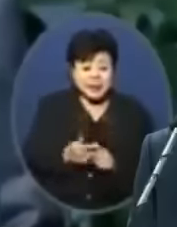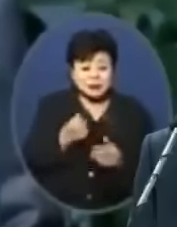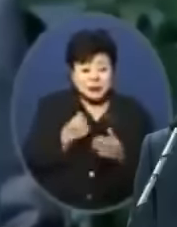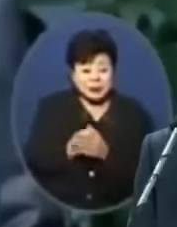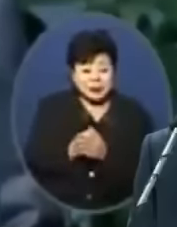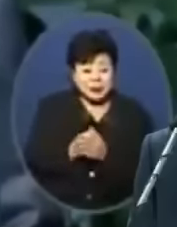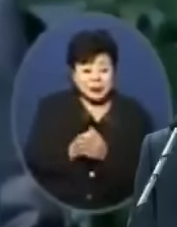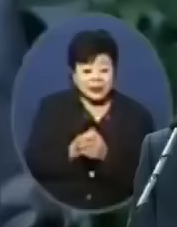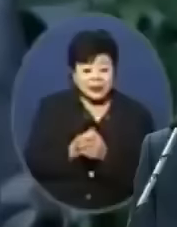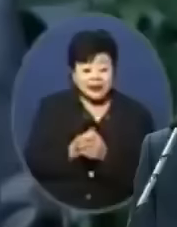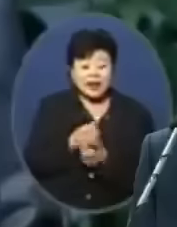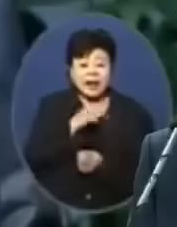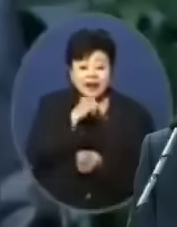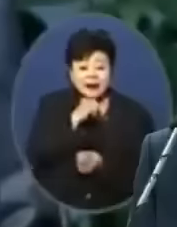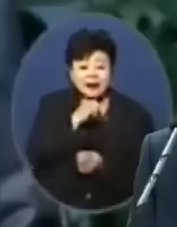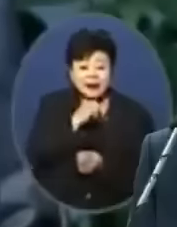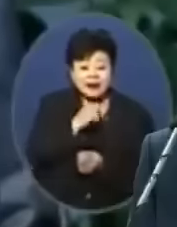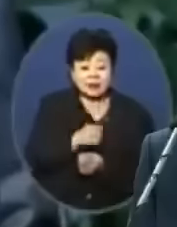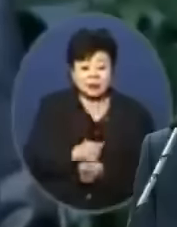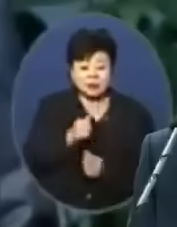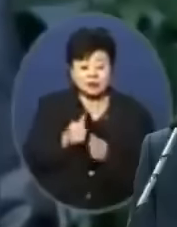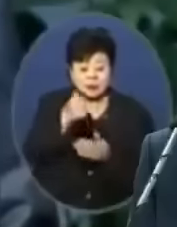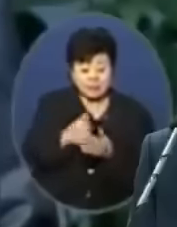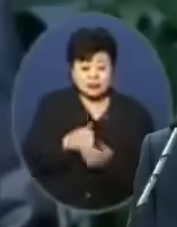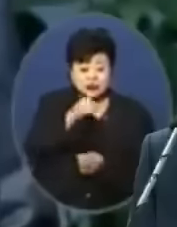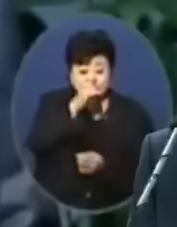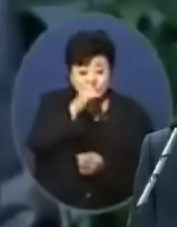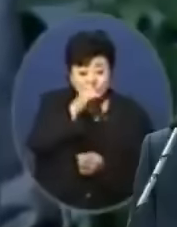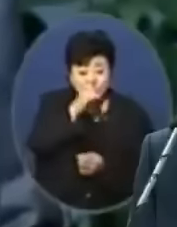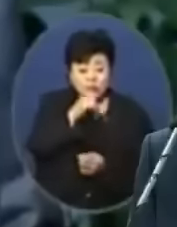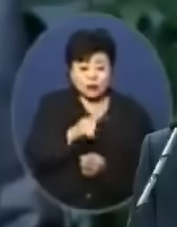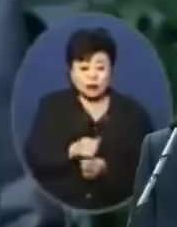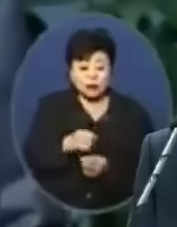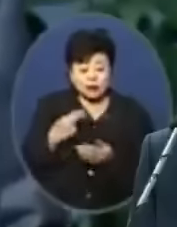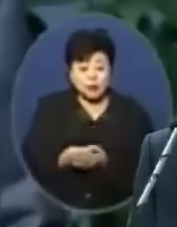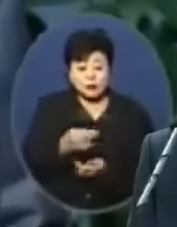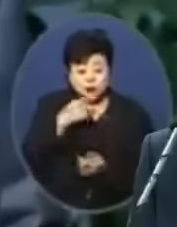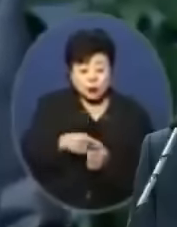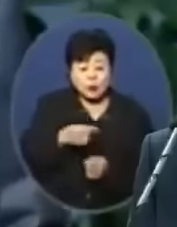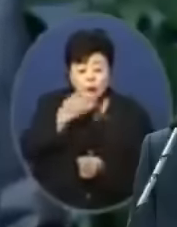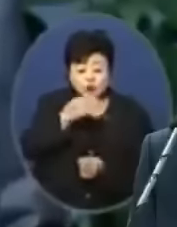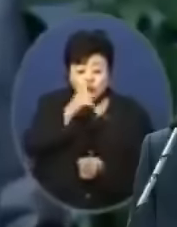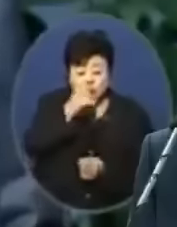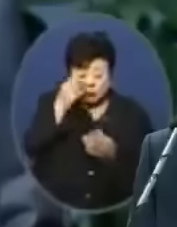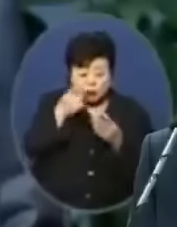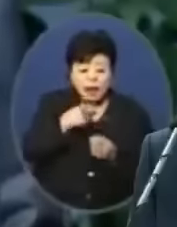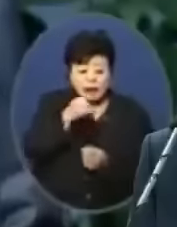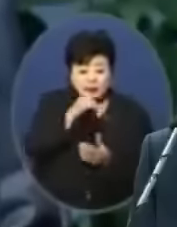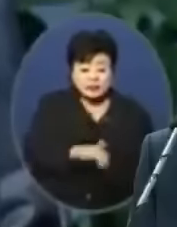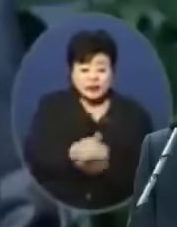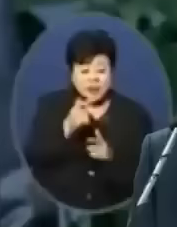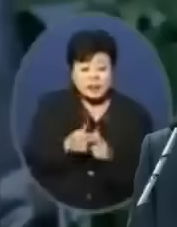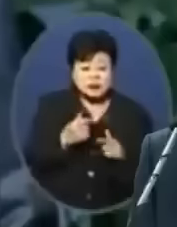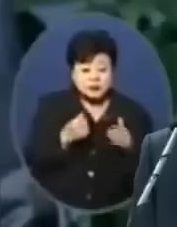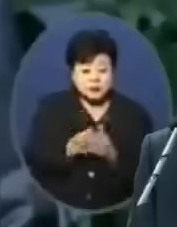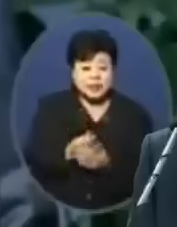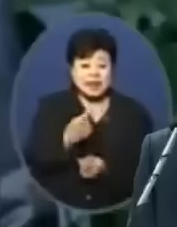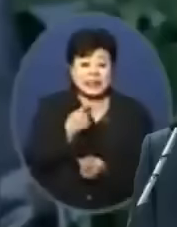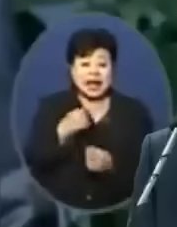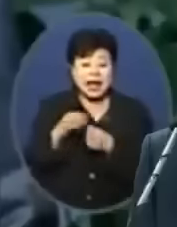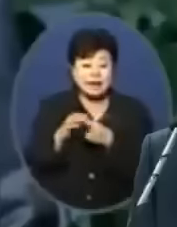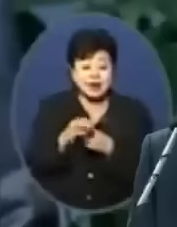때문에 가난할 수도 있고 시험에 들 수도 있고 욕을 얻어먹을 수도 있고 고통을 당할 수 있지만 예수 때문에